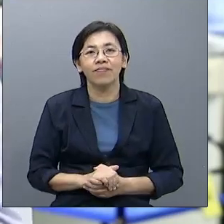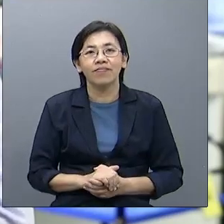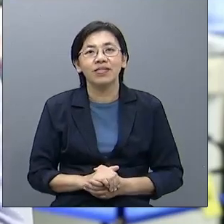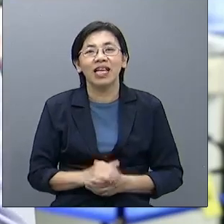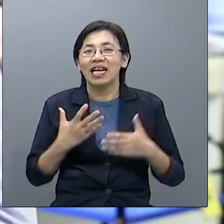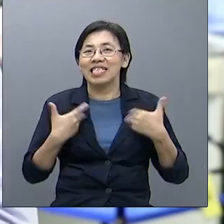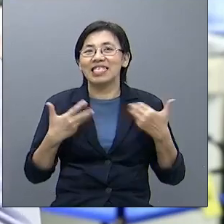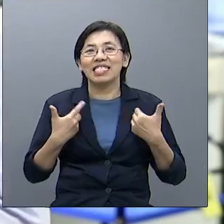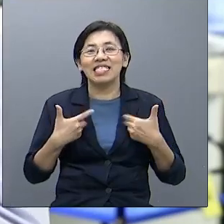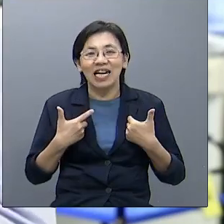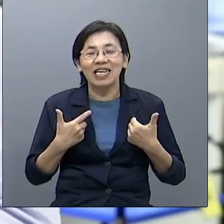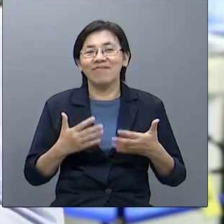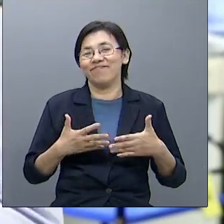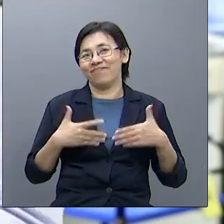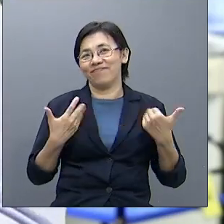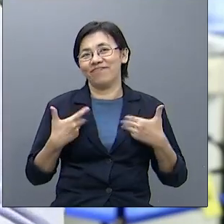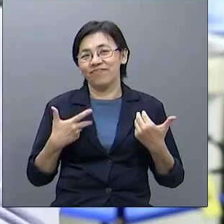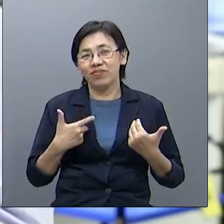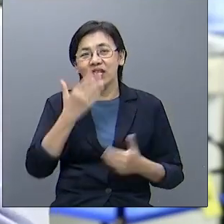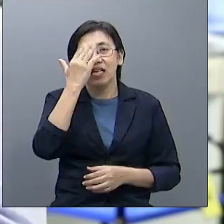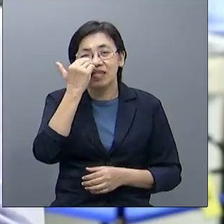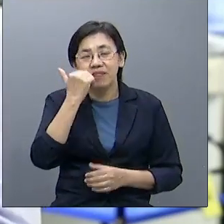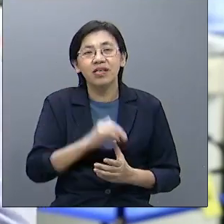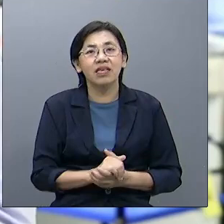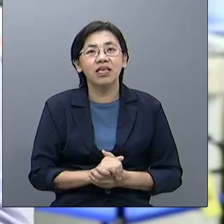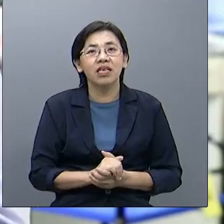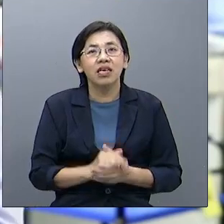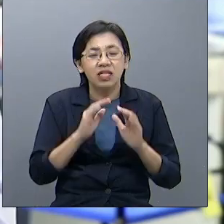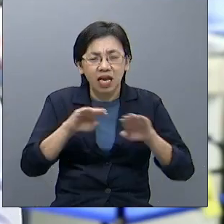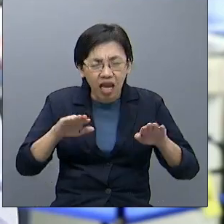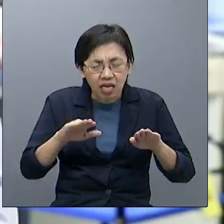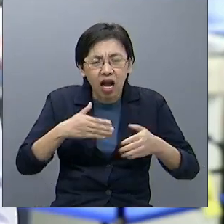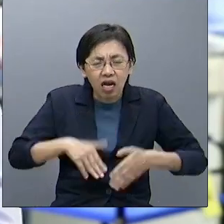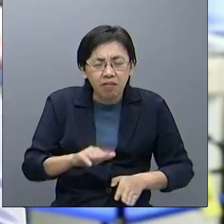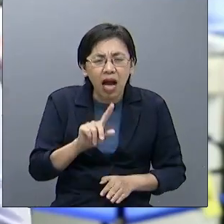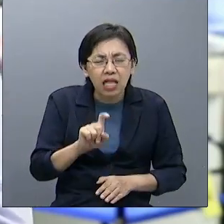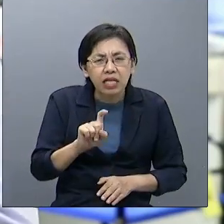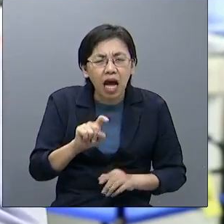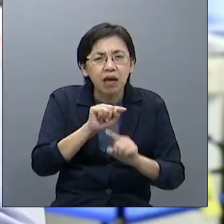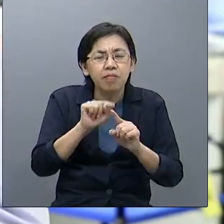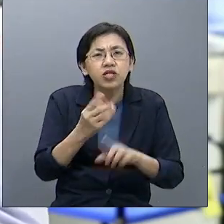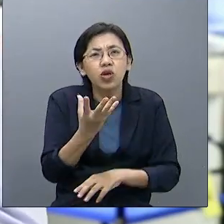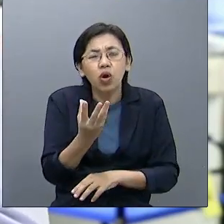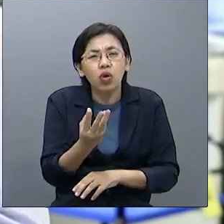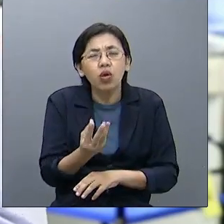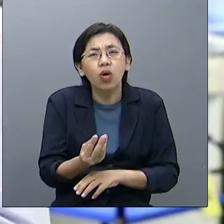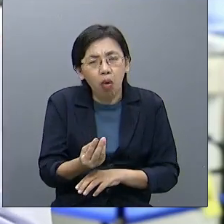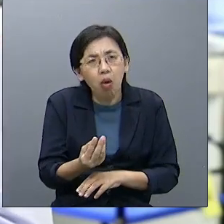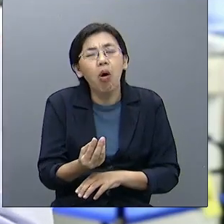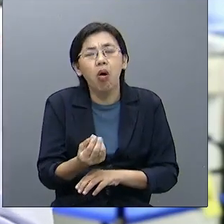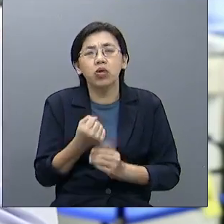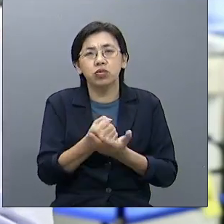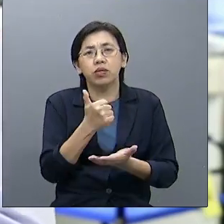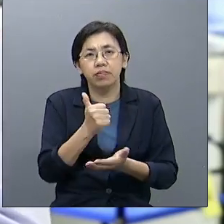ดีใจหลายดีใจที่สุดเนาะเพราะมันสิลดพรอัตราการตายของเด็กหาเกิดบ่ทวนเดือนของในห้องหมอเฮาได้หลาย